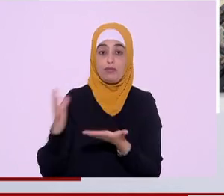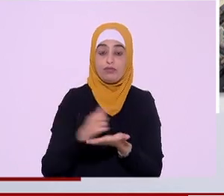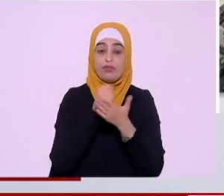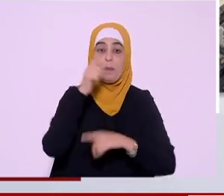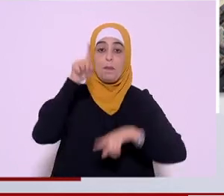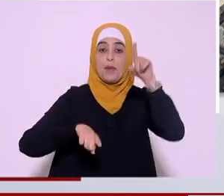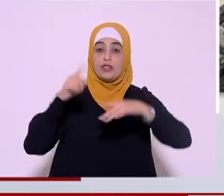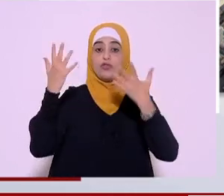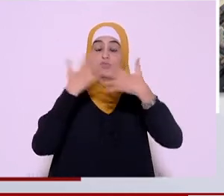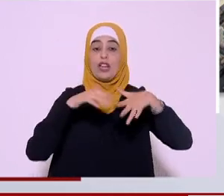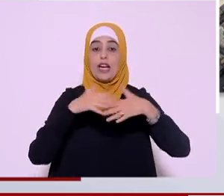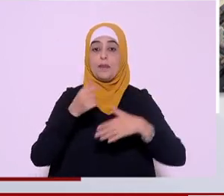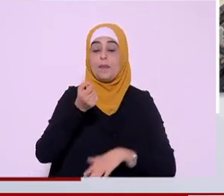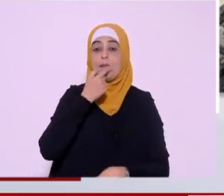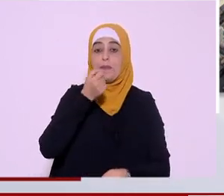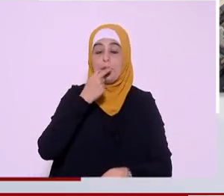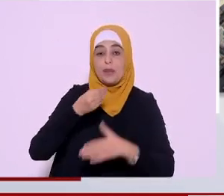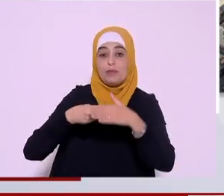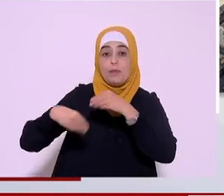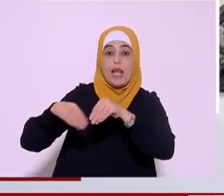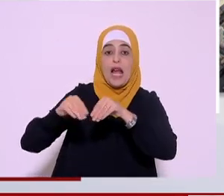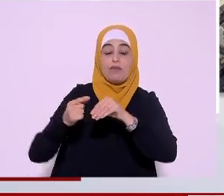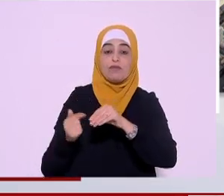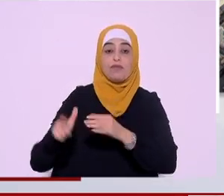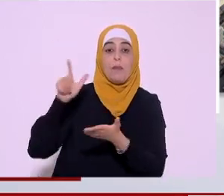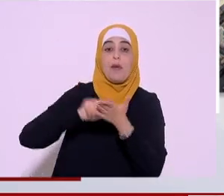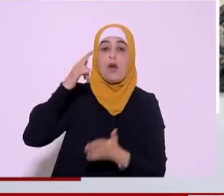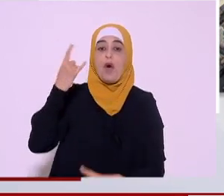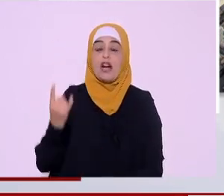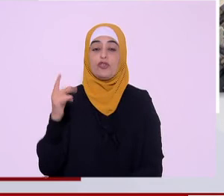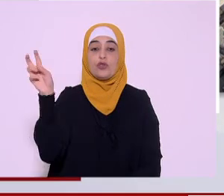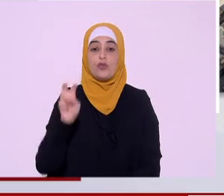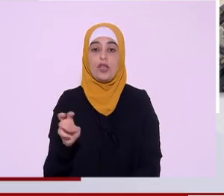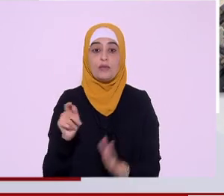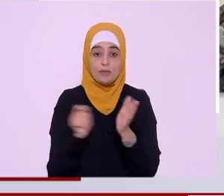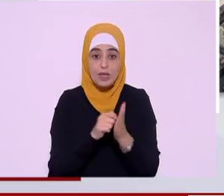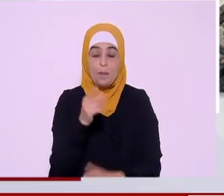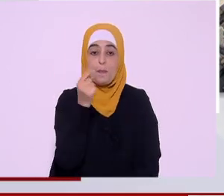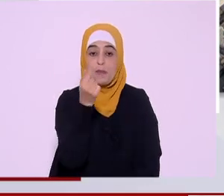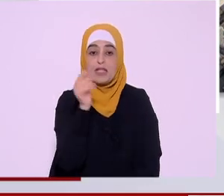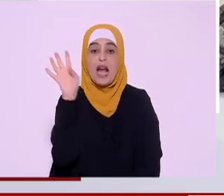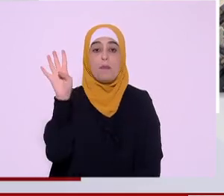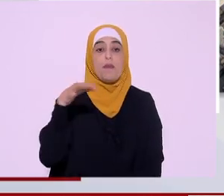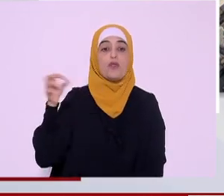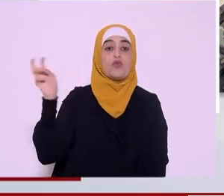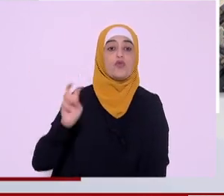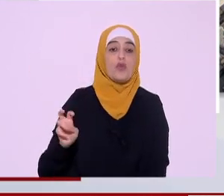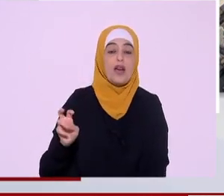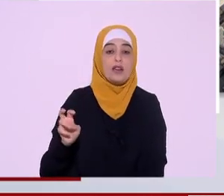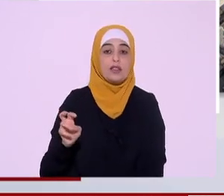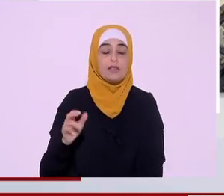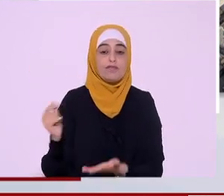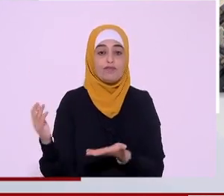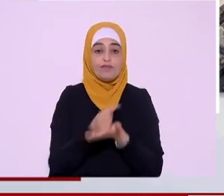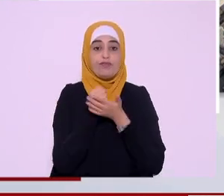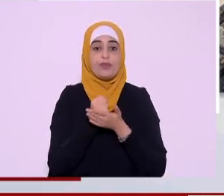بعض الشركات ببيع البراغي الطبية بسعر 110 دولارات فيما هي سعرها 4 دولارات فقط. هذا الاحتكار